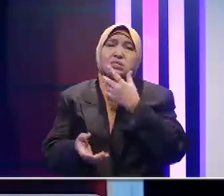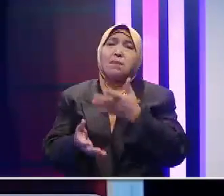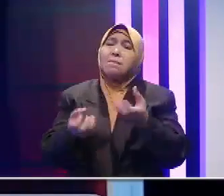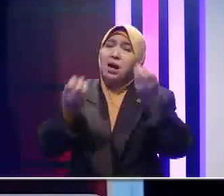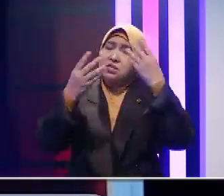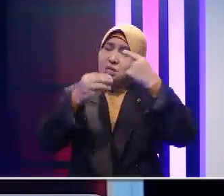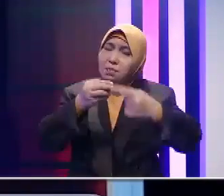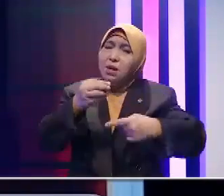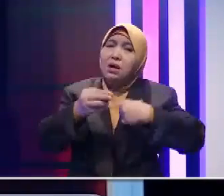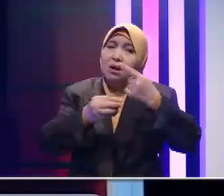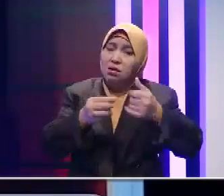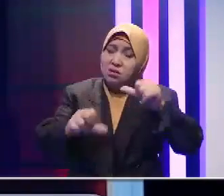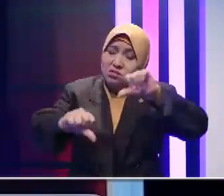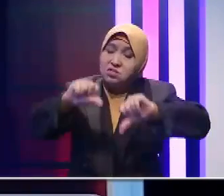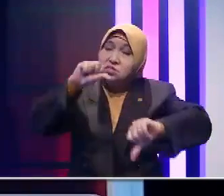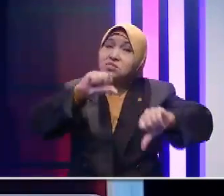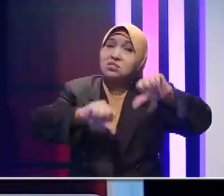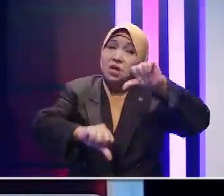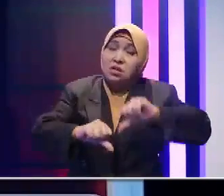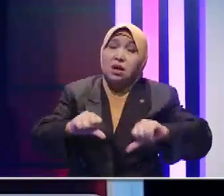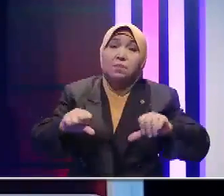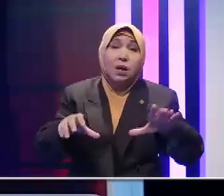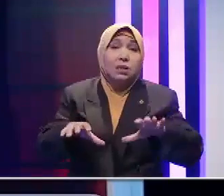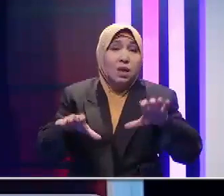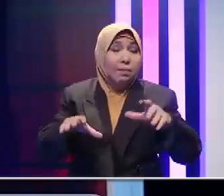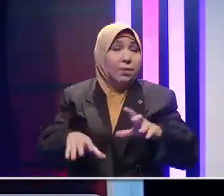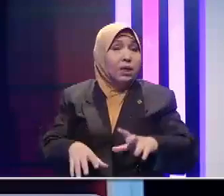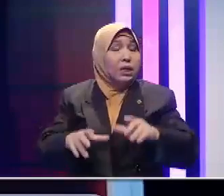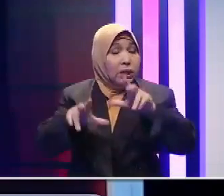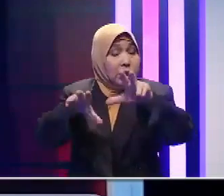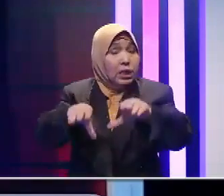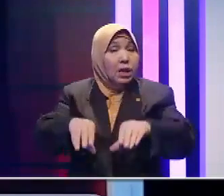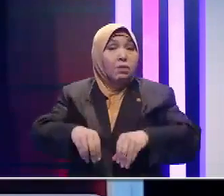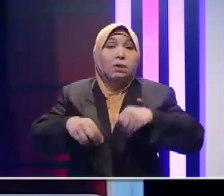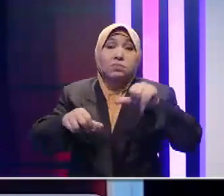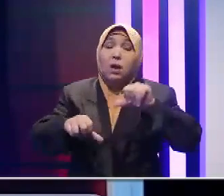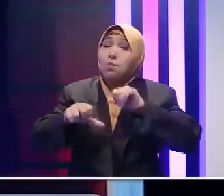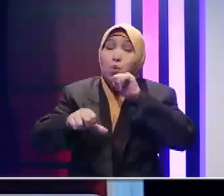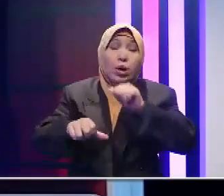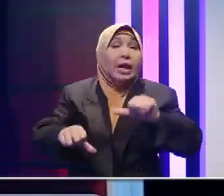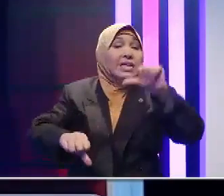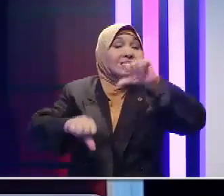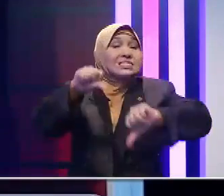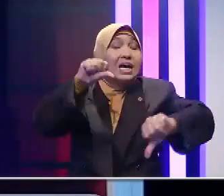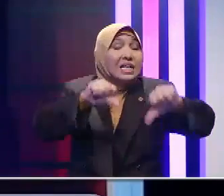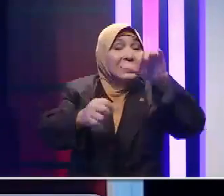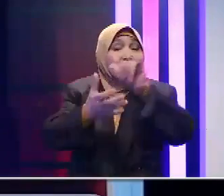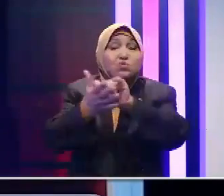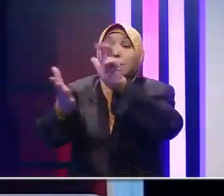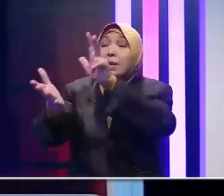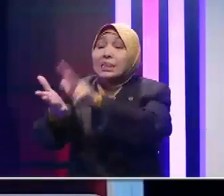benda perkara-perkara sains yang diceritakan dalam Quran yang mengiktiraf sains, bukan sains tu yang mengiktiraf Quran.